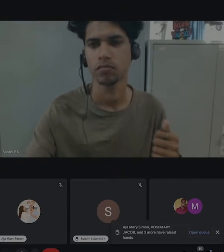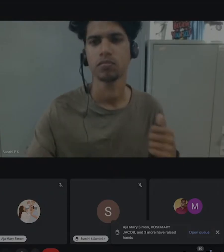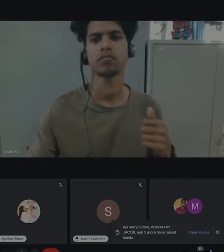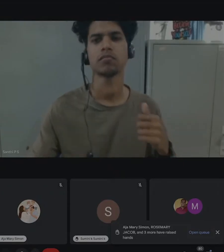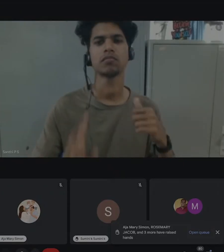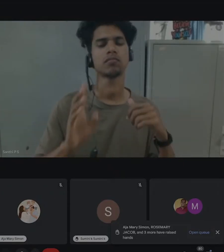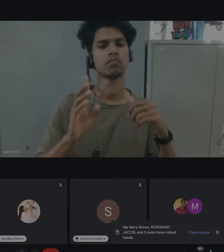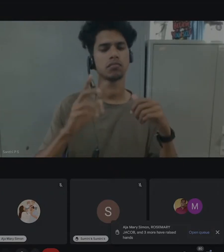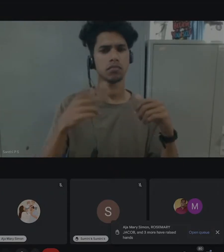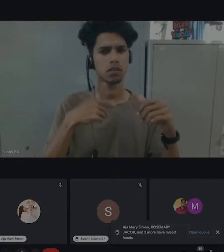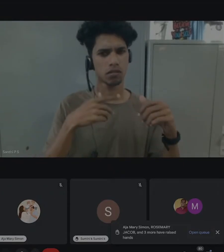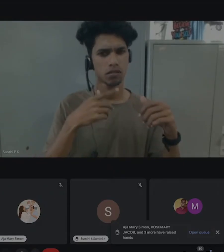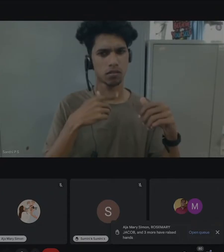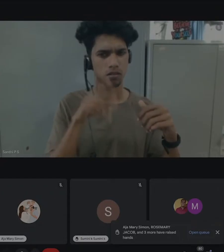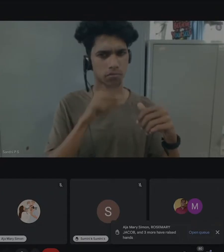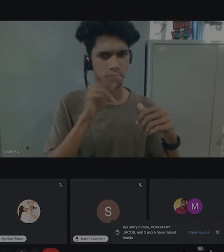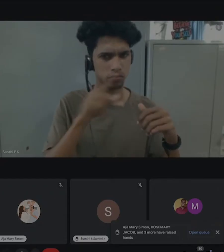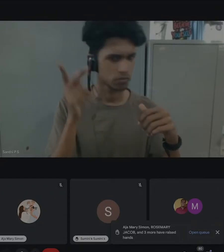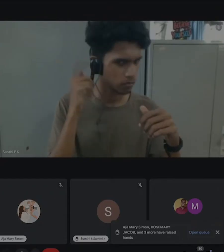ഞാൻ പറയുന്നത് കേൾക്കുന്നുണ്ടല്ലോ അല്ലേ?